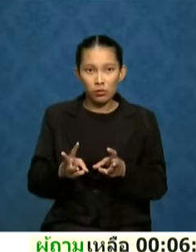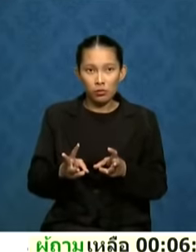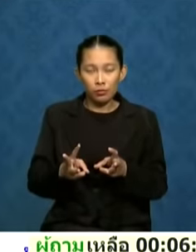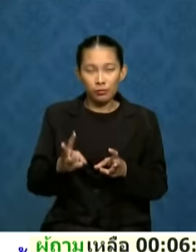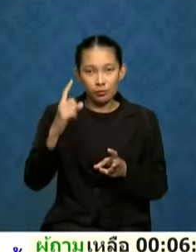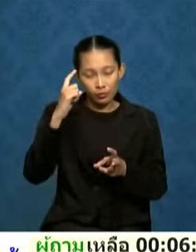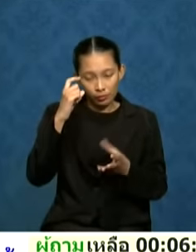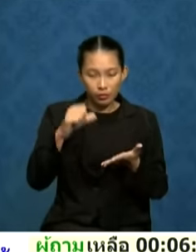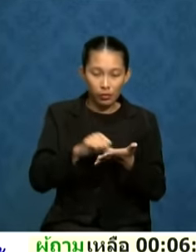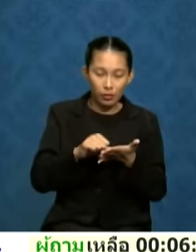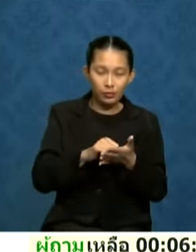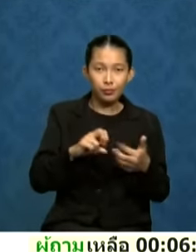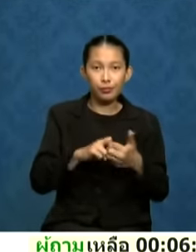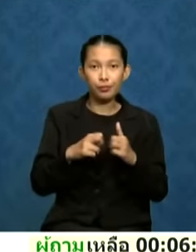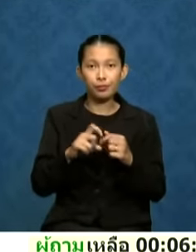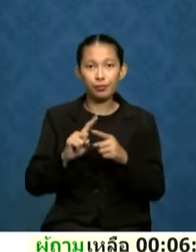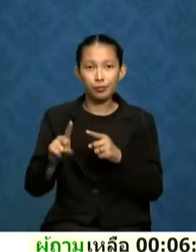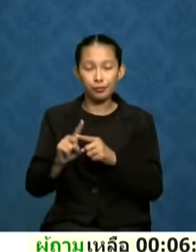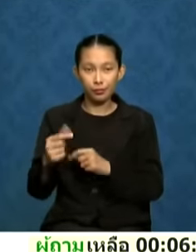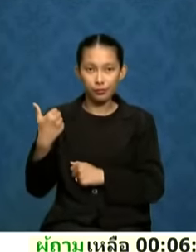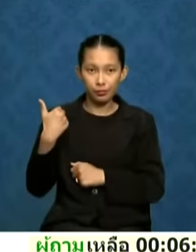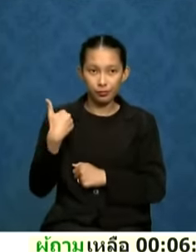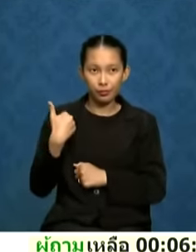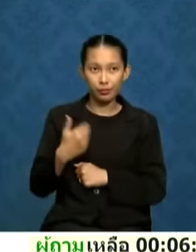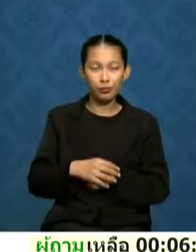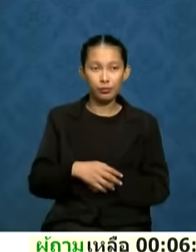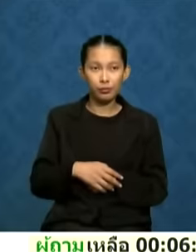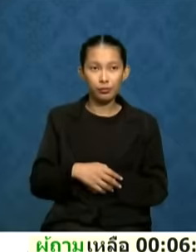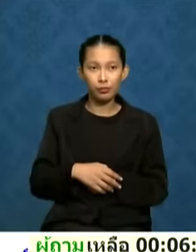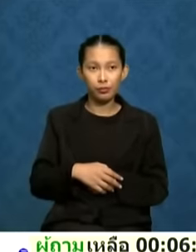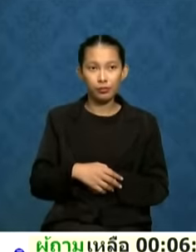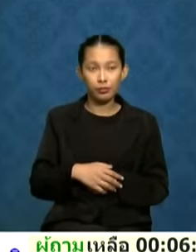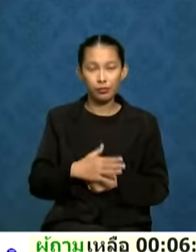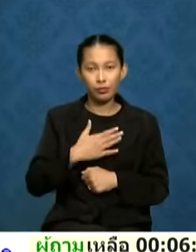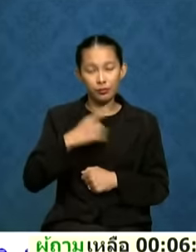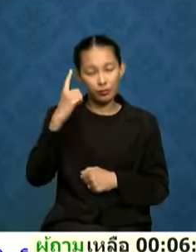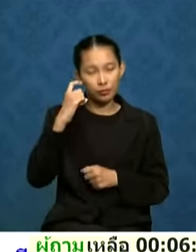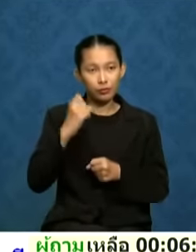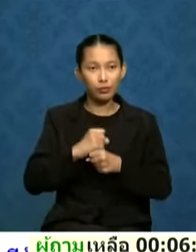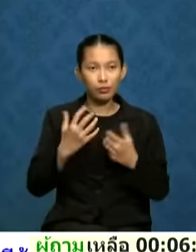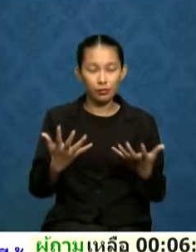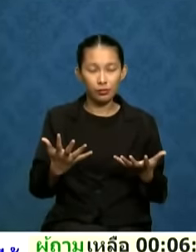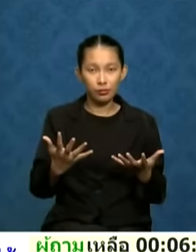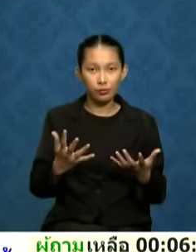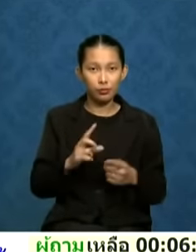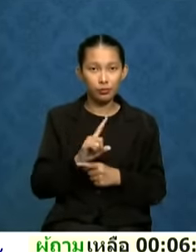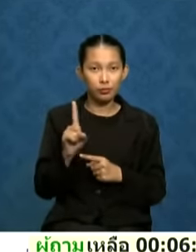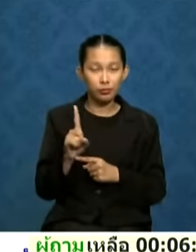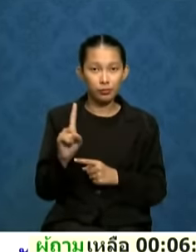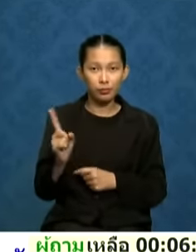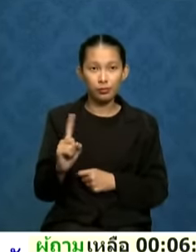การที่จะแ้ไขปัญหาต่างๆให้เกิดขึ้นวาเราจะทำอย่ไรได้บ้างประเดนที่หนึ่ก็คื